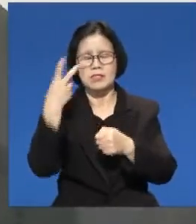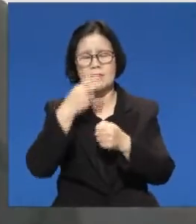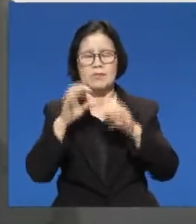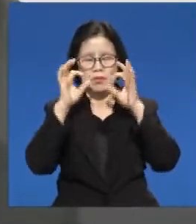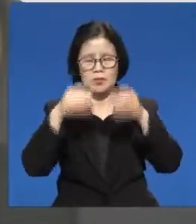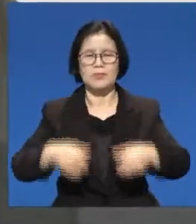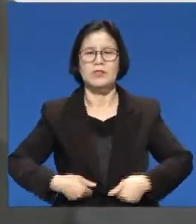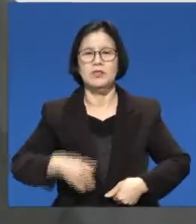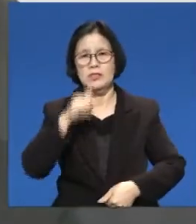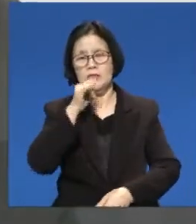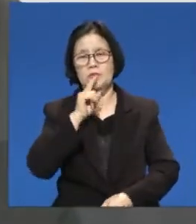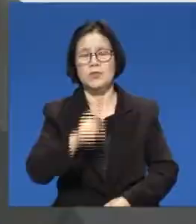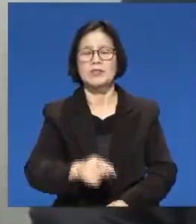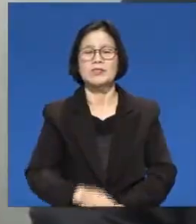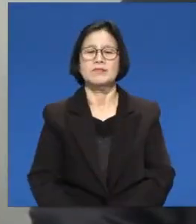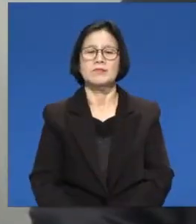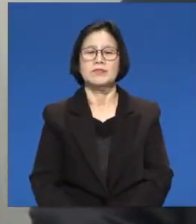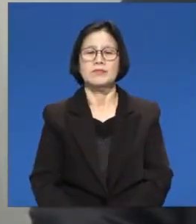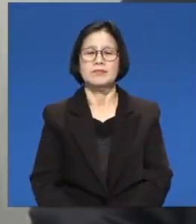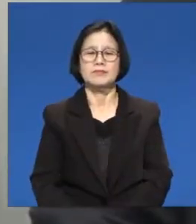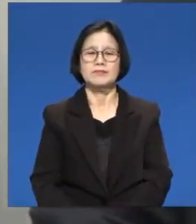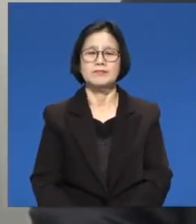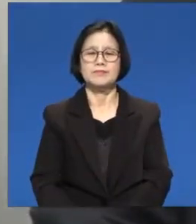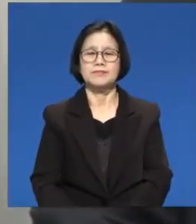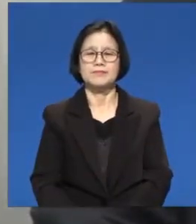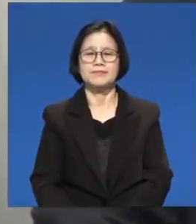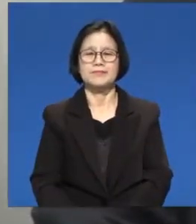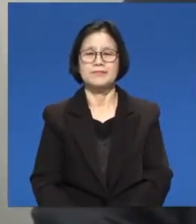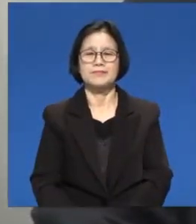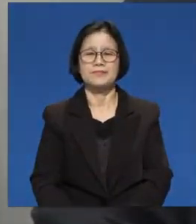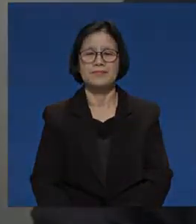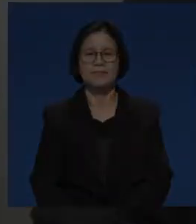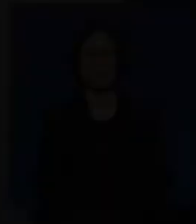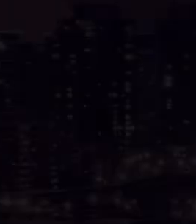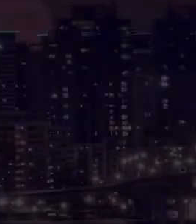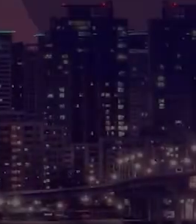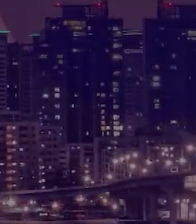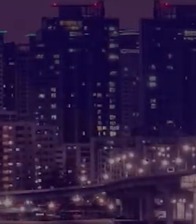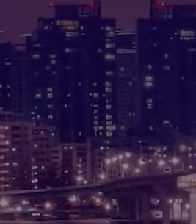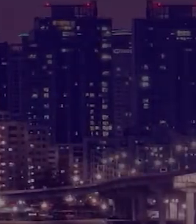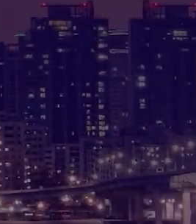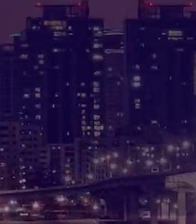한다 고 지적했습니다 obs 뉴스 최한성 입니다